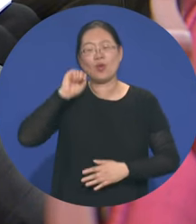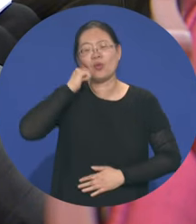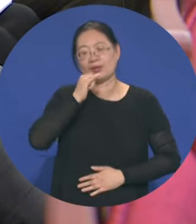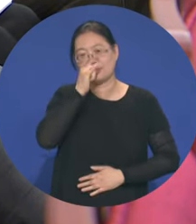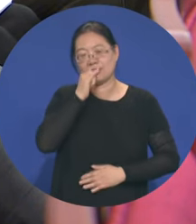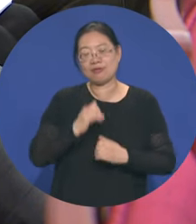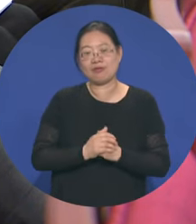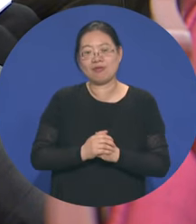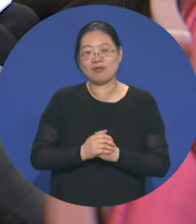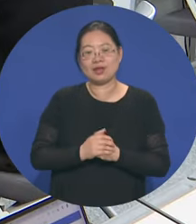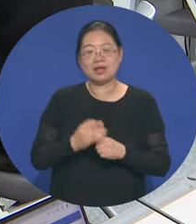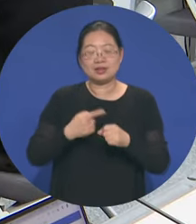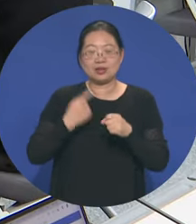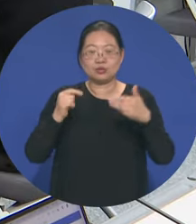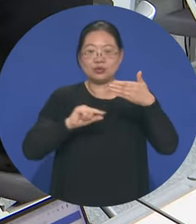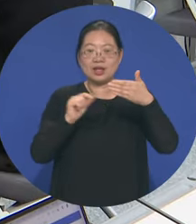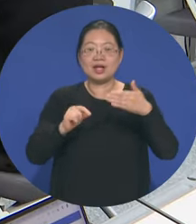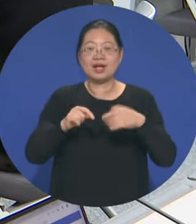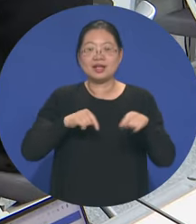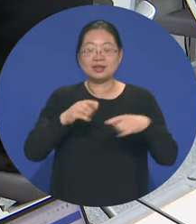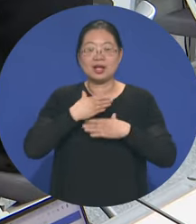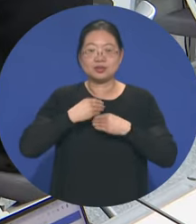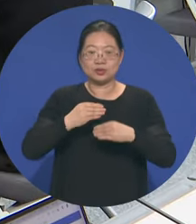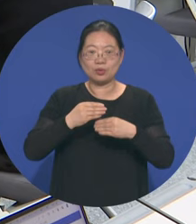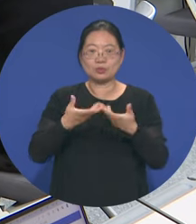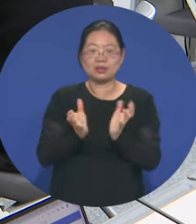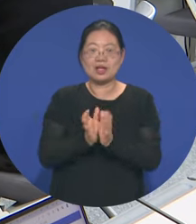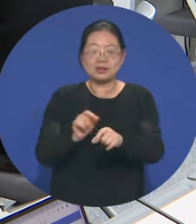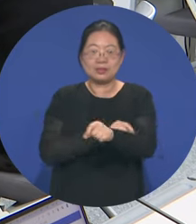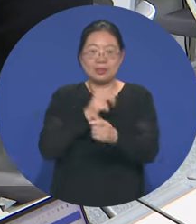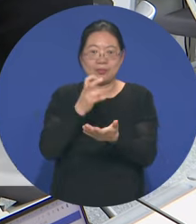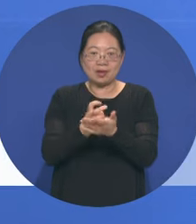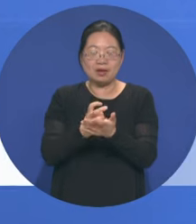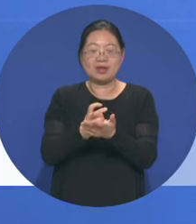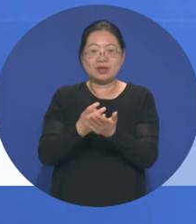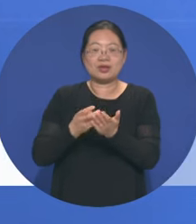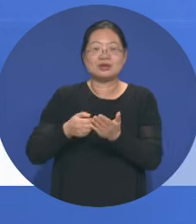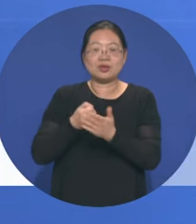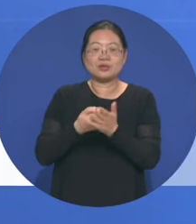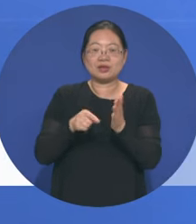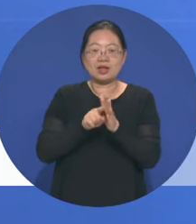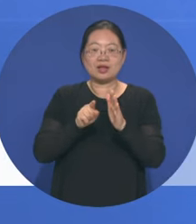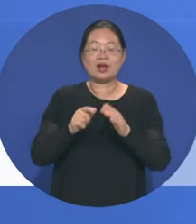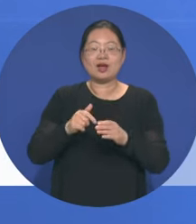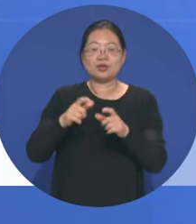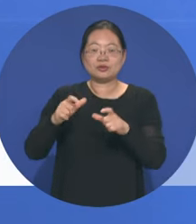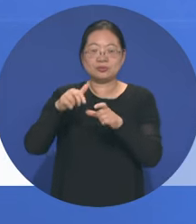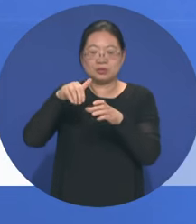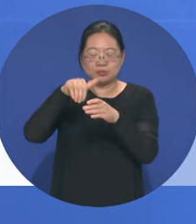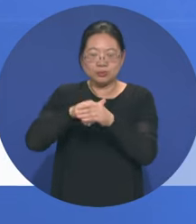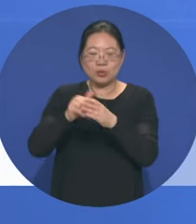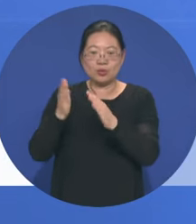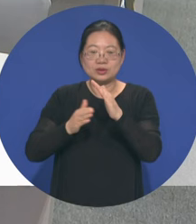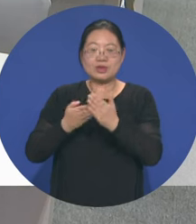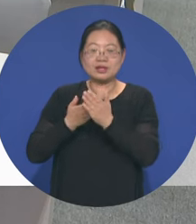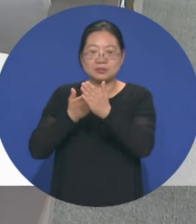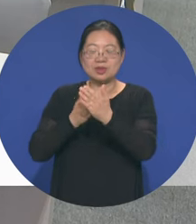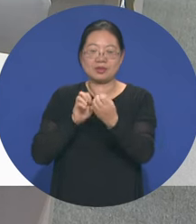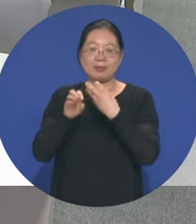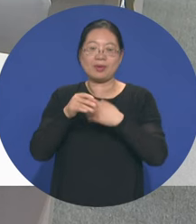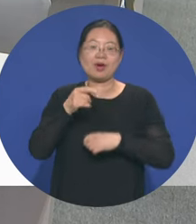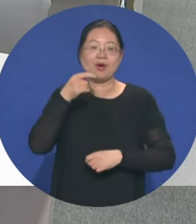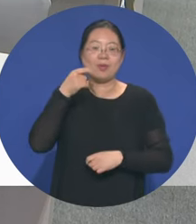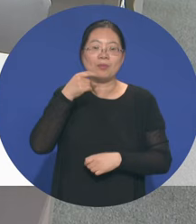있었습니다. 지난해 9월 행정안전부에 특별법 제정을 위한 주민투표 실시를 공식 요청했지만 답변을 받지 못하며